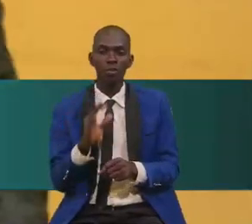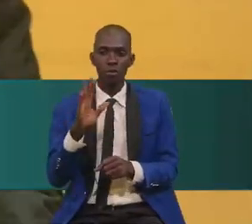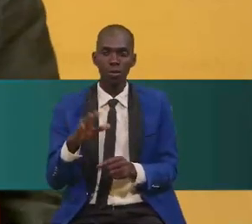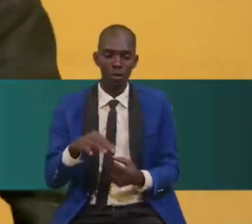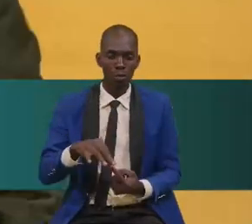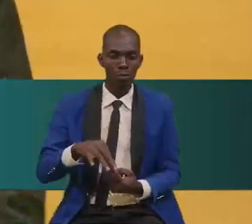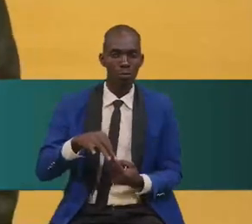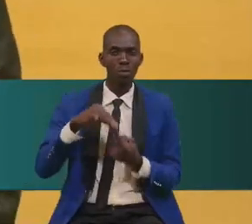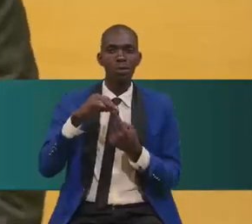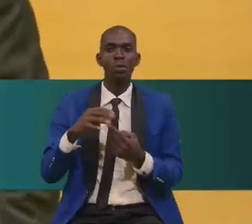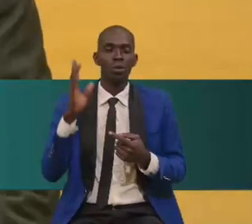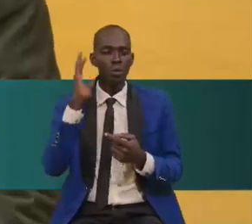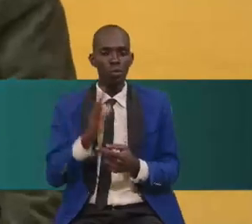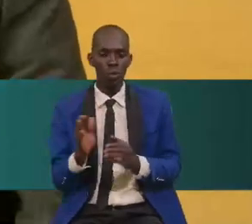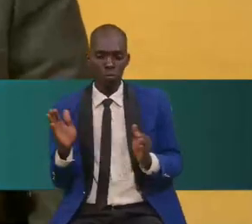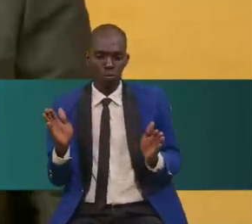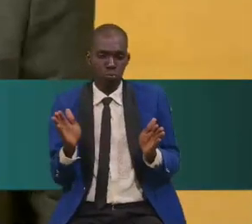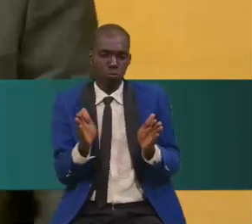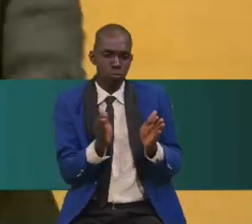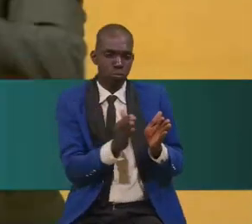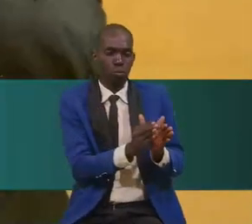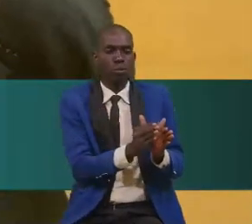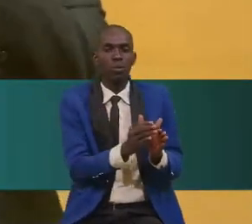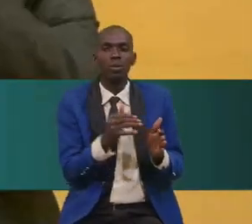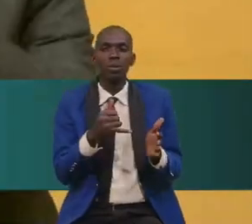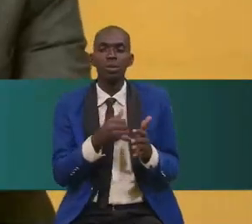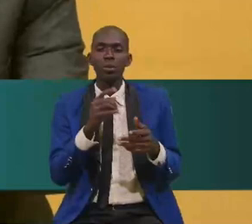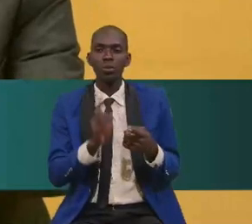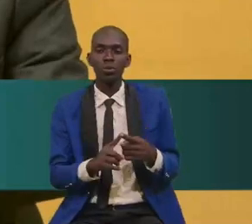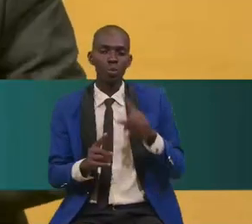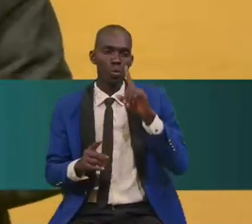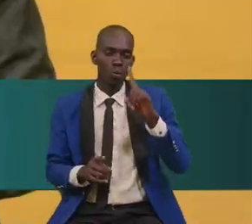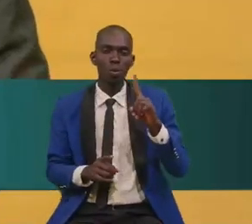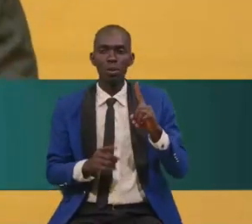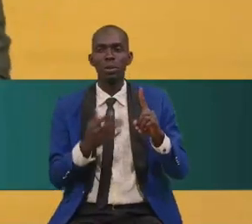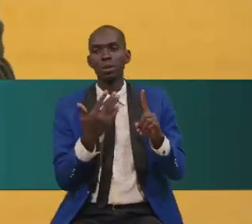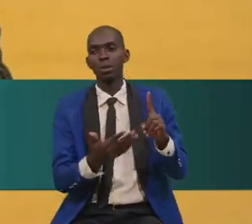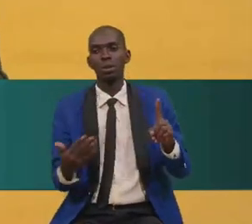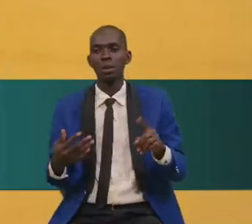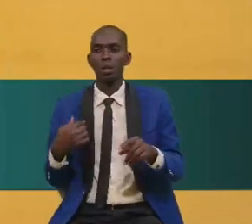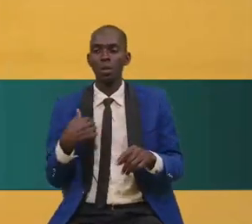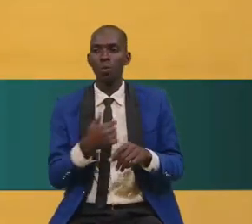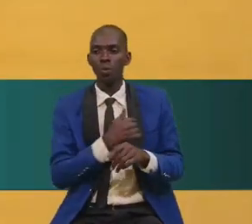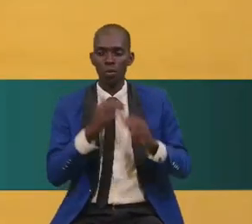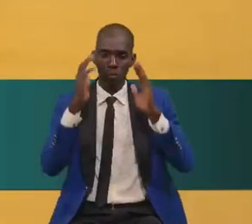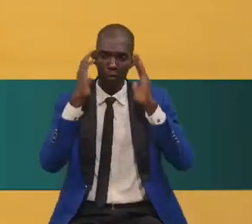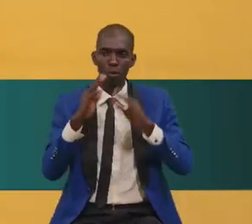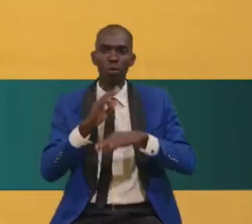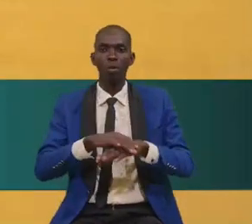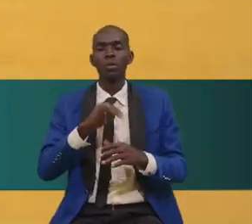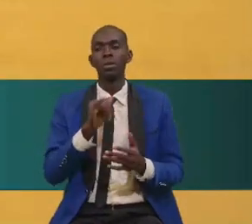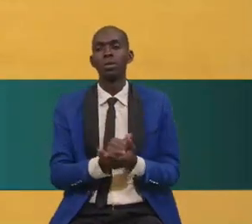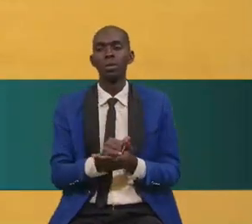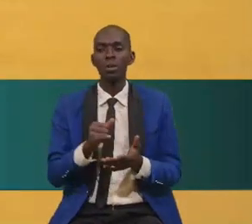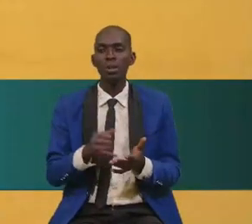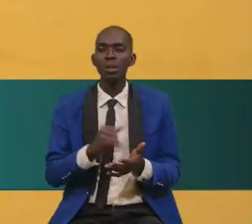ont encore réduit ça à telle matière. Et on s'est concentré sur ça. Et